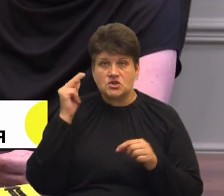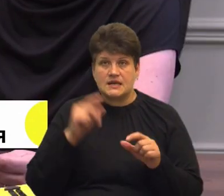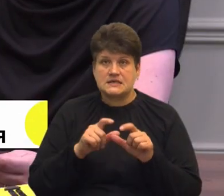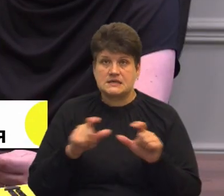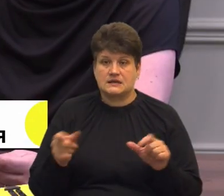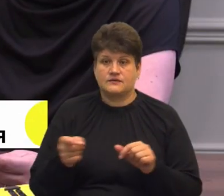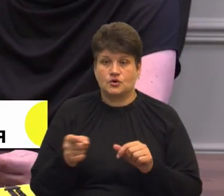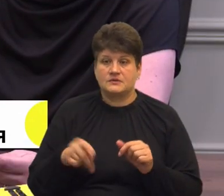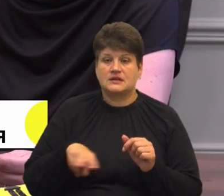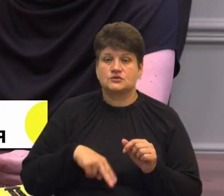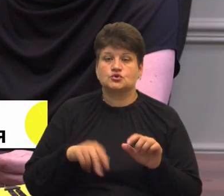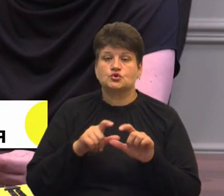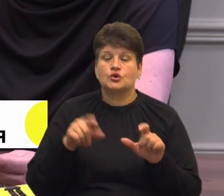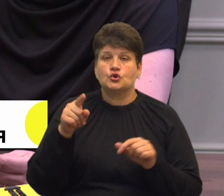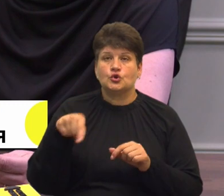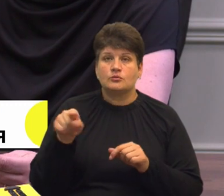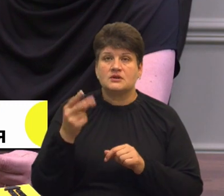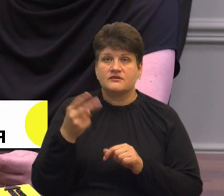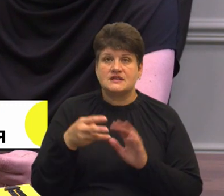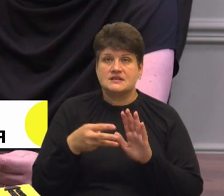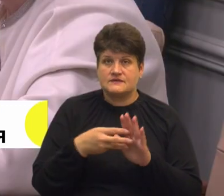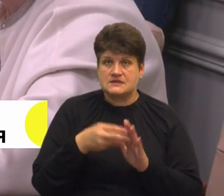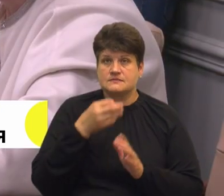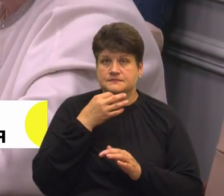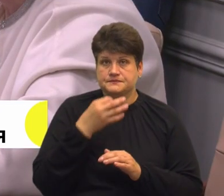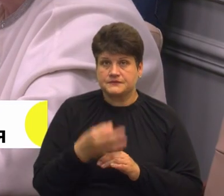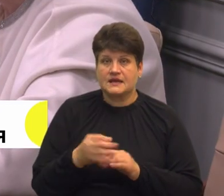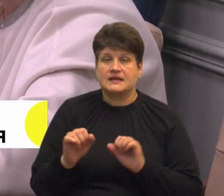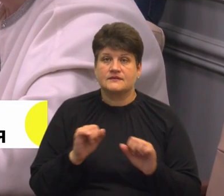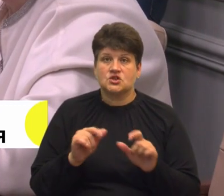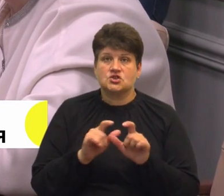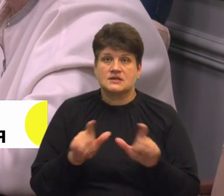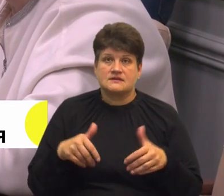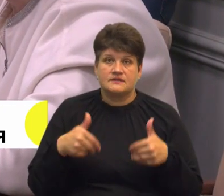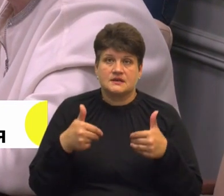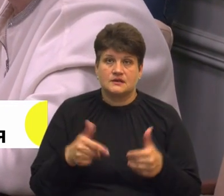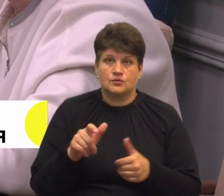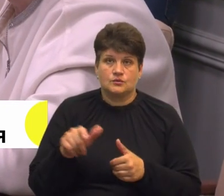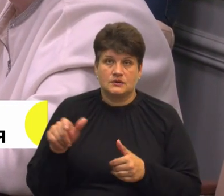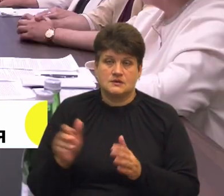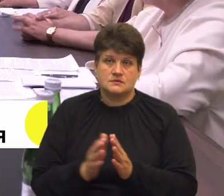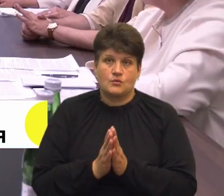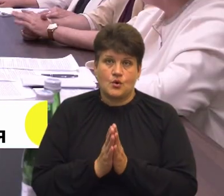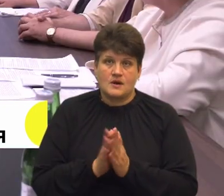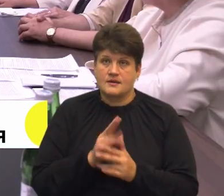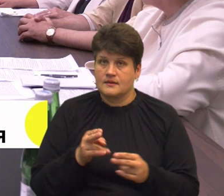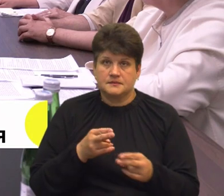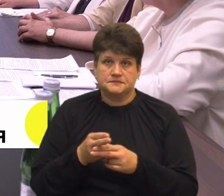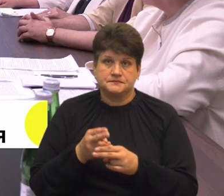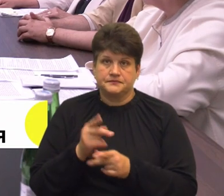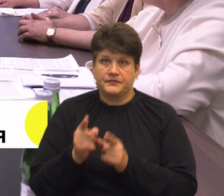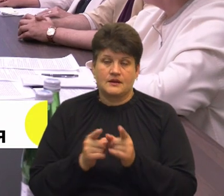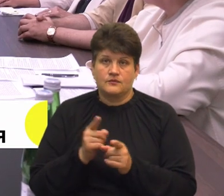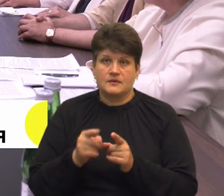директорка школи №28 Лілія вавринів розповідає керівники шкіл звертаються до жителів громади з проханням не перешкоджати реформування